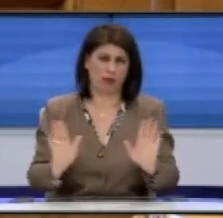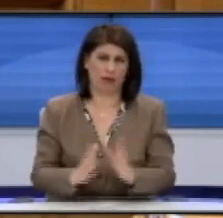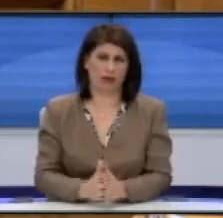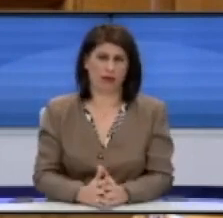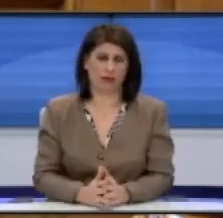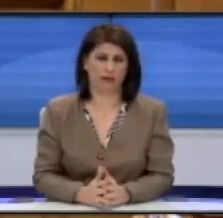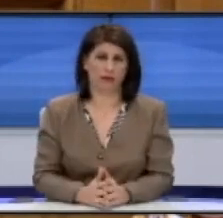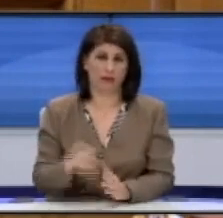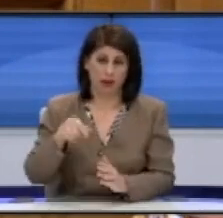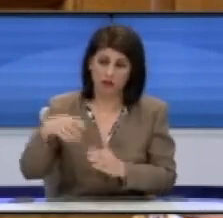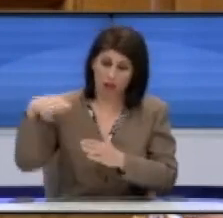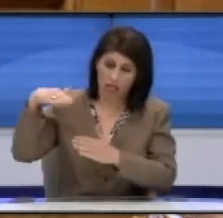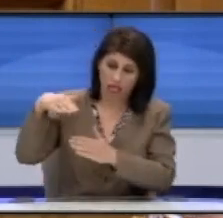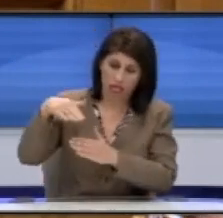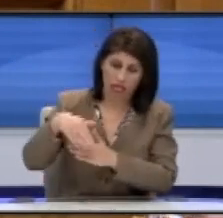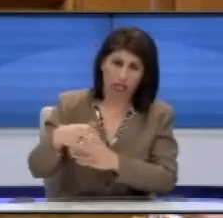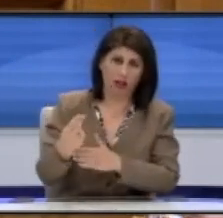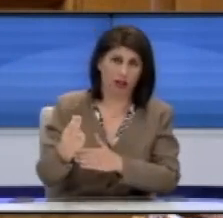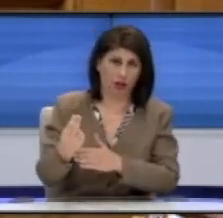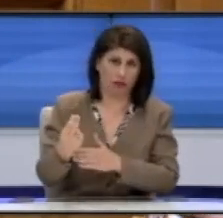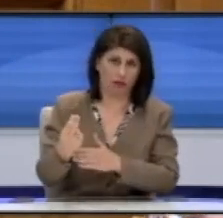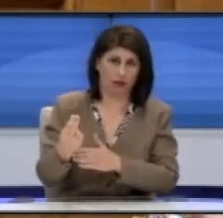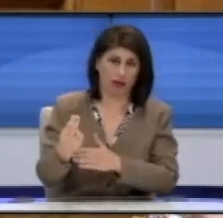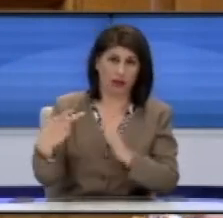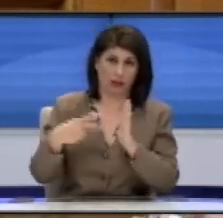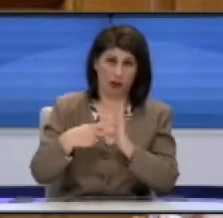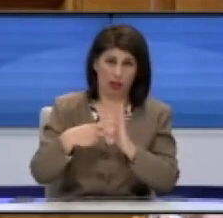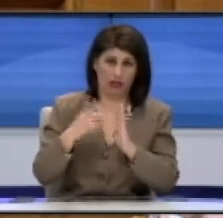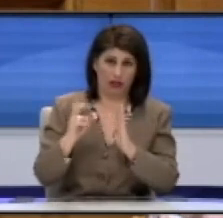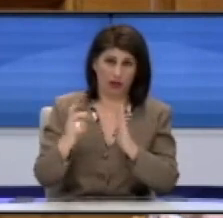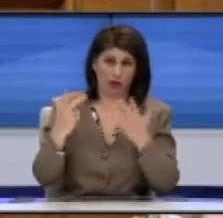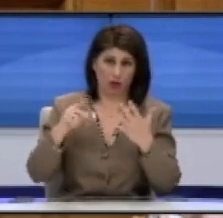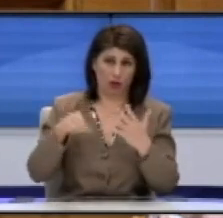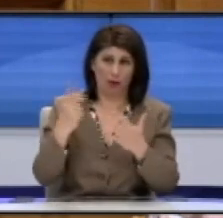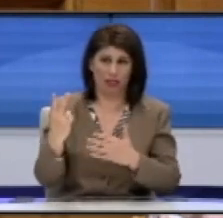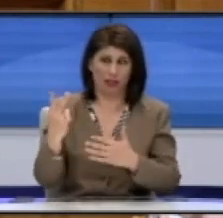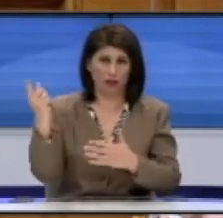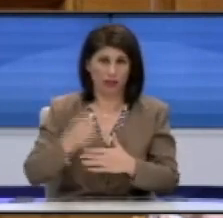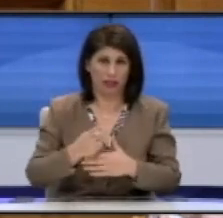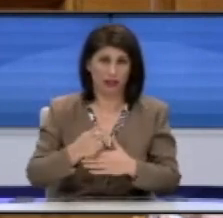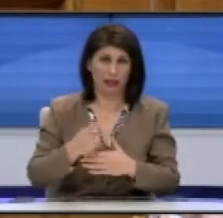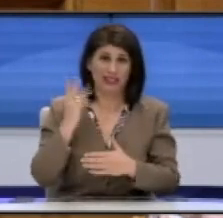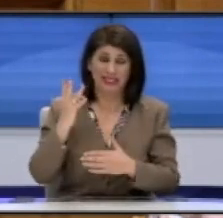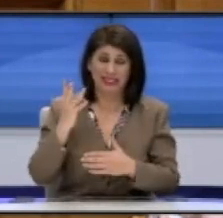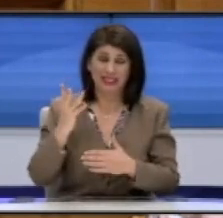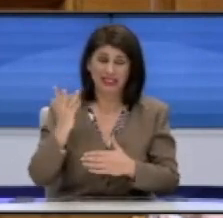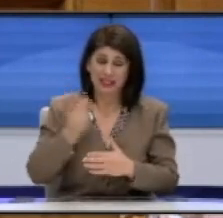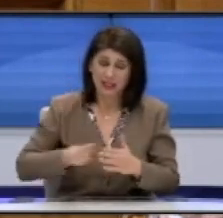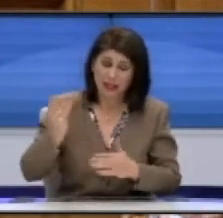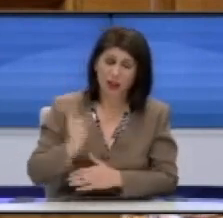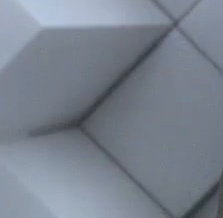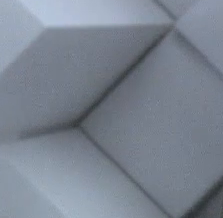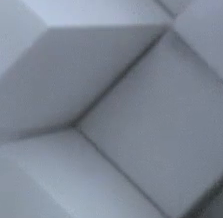σήμερα έχει γίνει πάντοτε σεβαστή. Η σκληρότατη κόντρα Ράμου Ντογιάκου, θα πω εγώ, και πάμε να